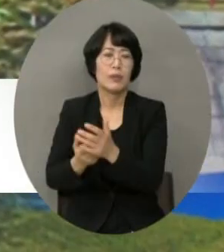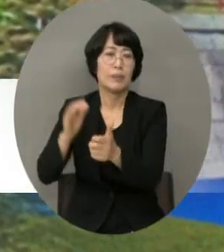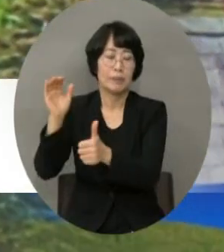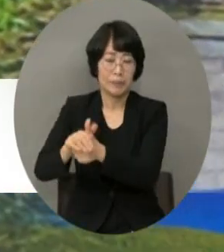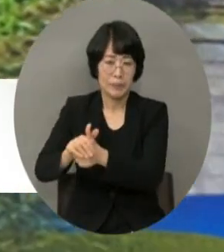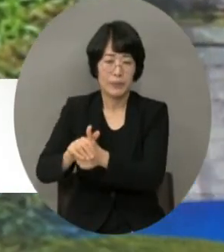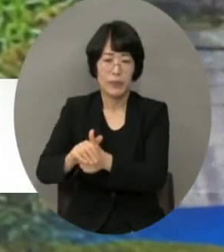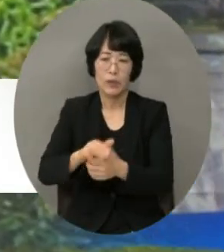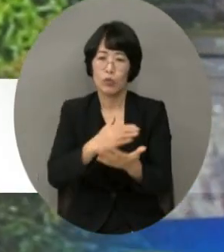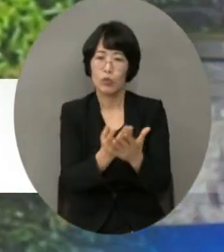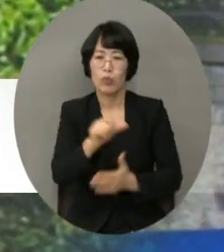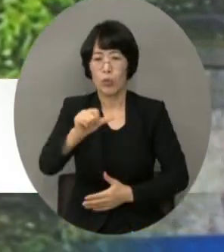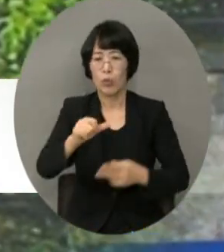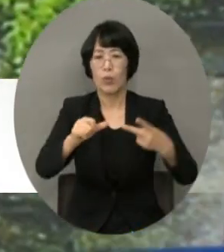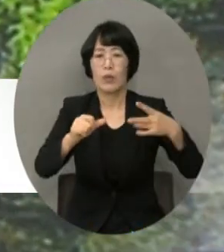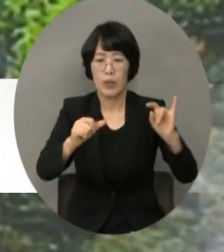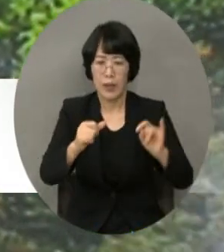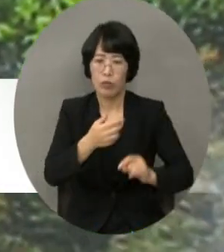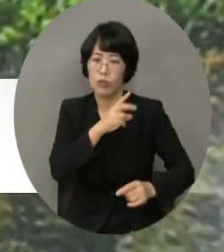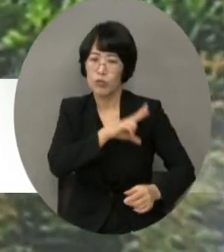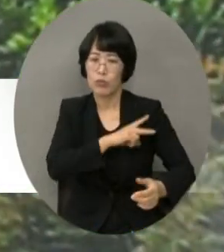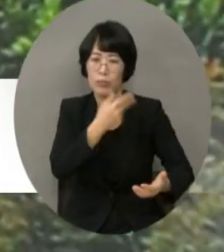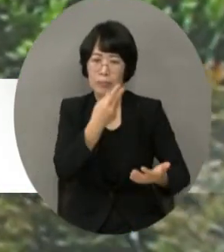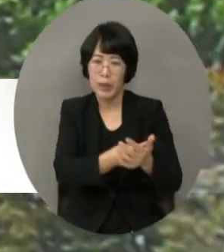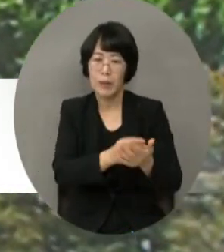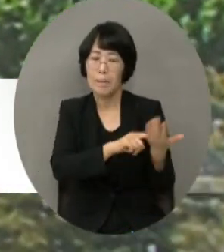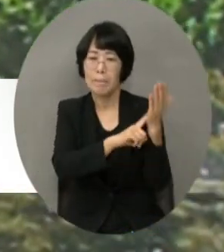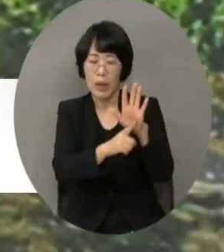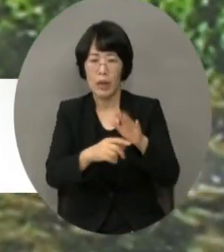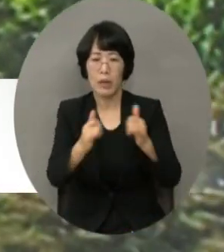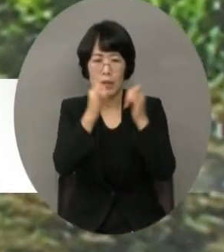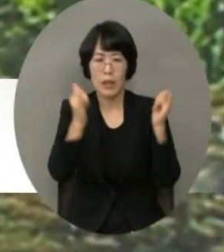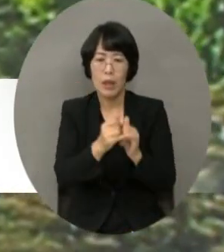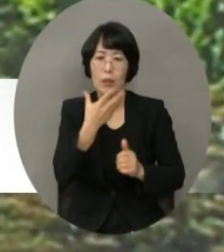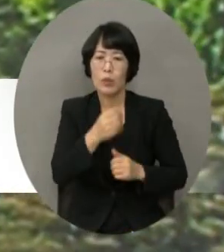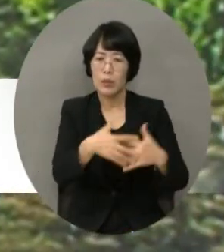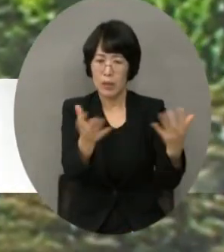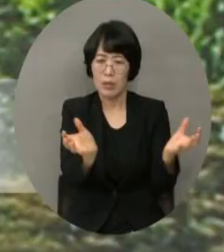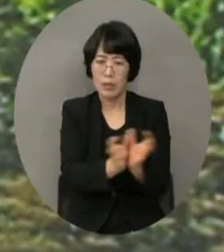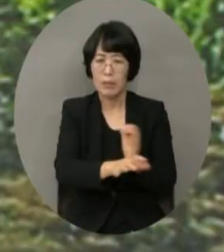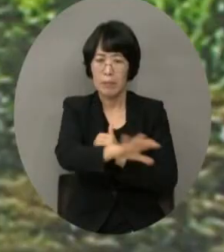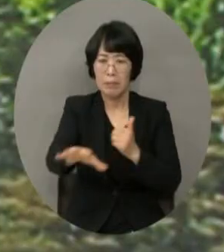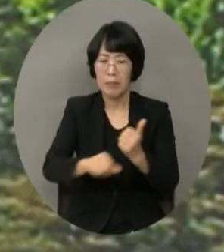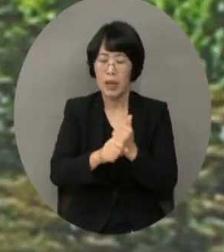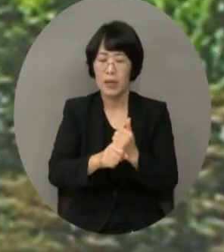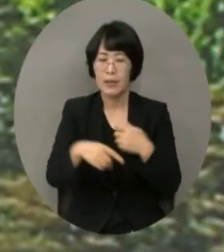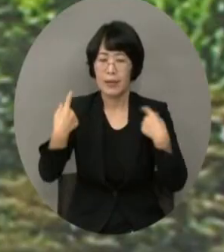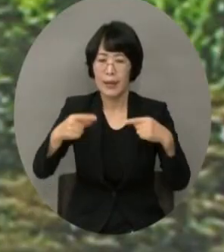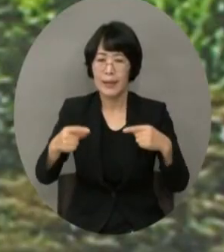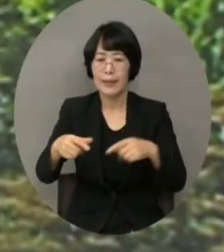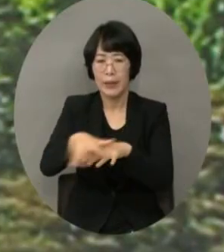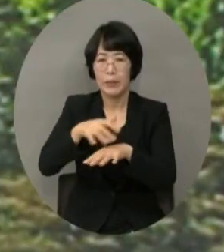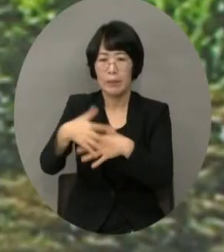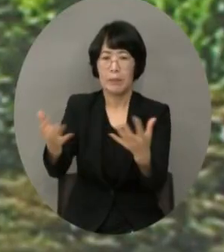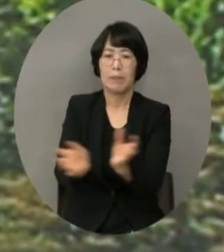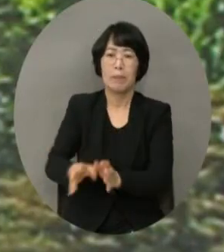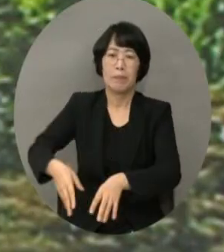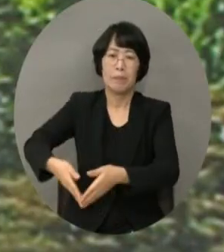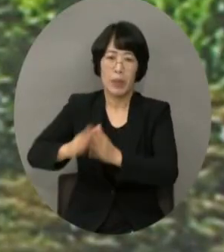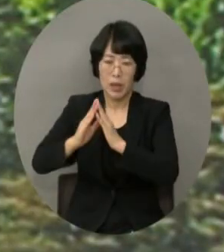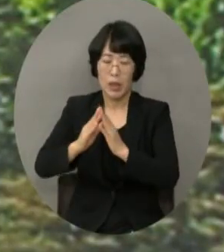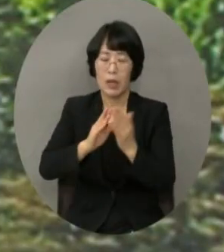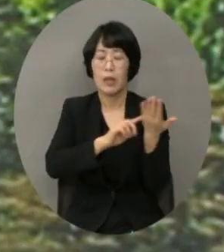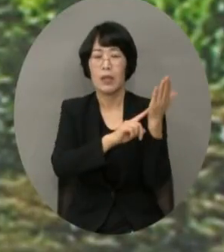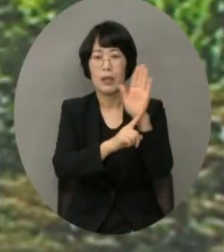등 5대 핵심 과제를 제시하고 사회 복지 단체를 폭넓게 아우르는 상시 협력 체계를 구축하겠다는 목표를